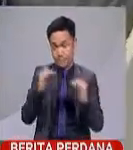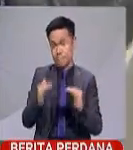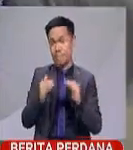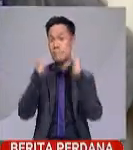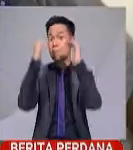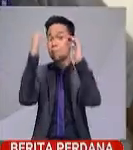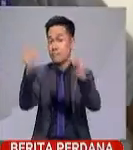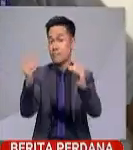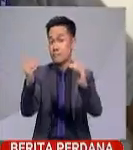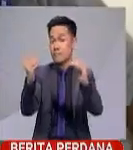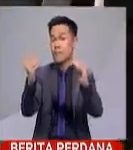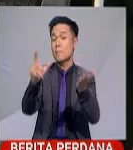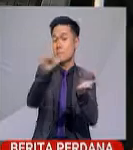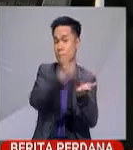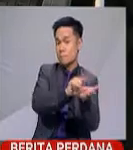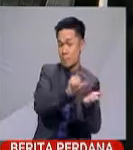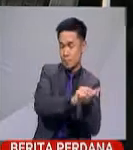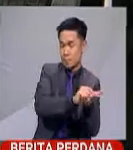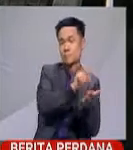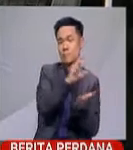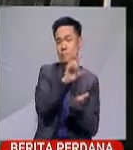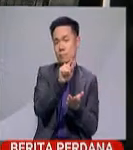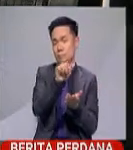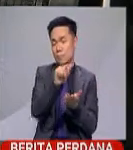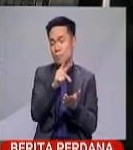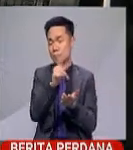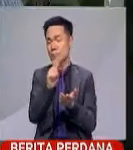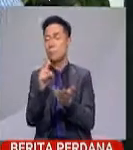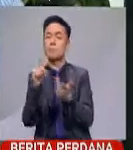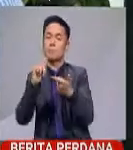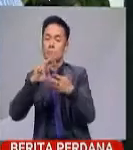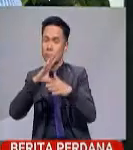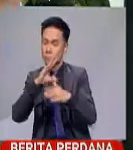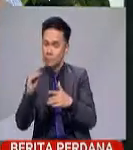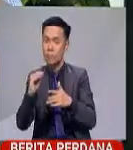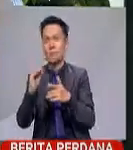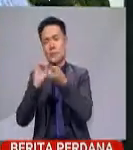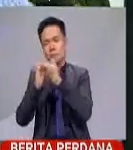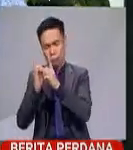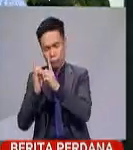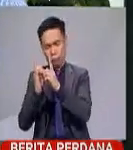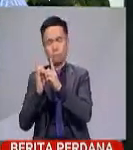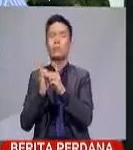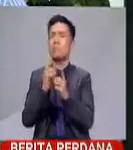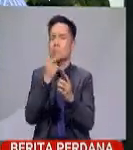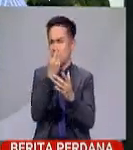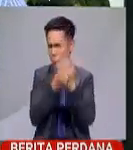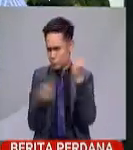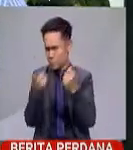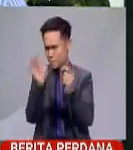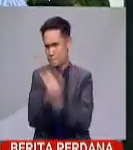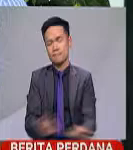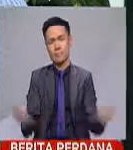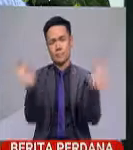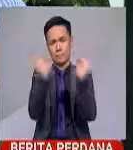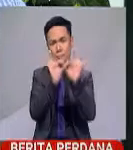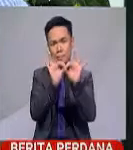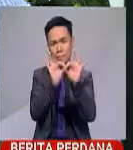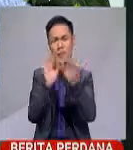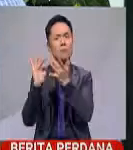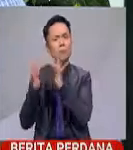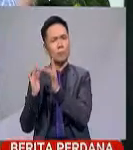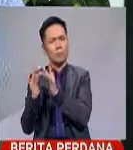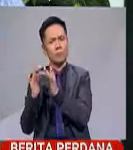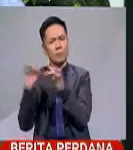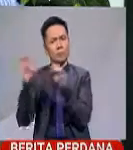selaras keperluan media cetak dan media elektronik secara menyeluruh. Kalau kita lihat media online itu memang dia ada tidak ada